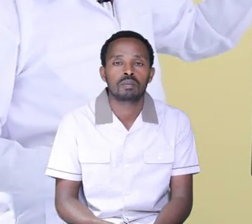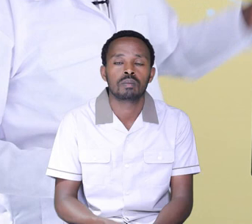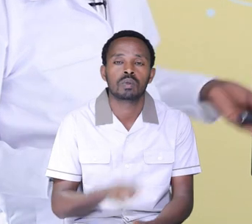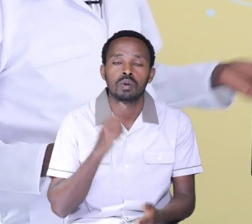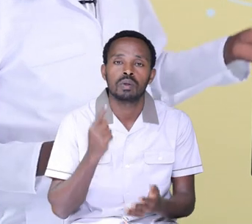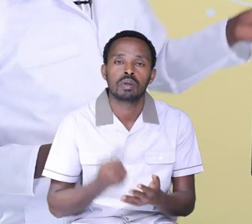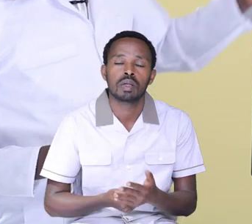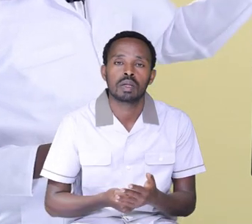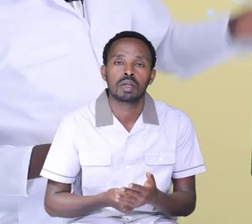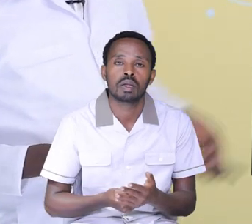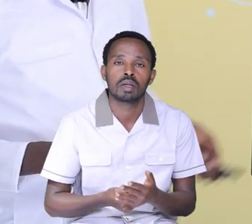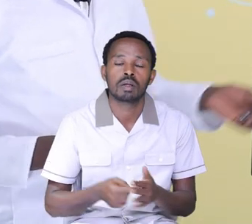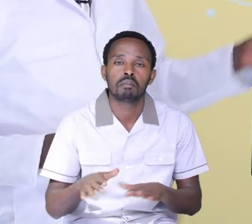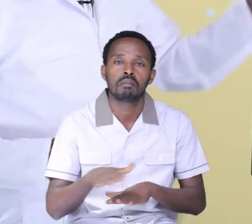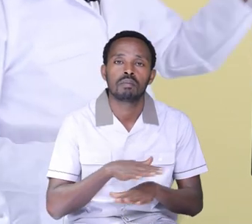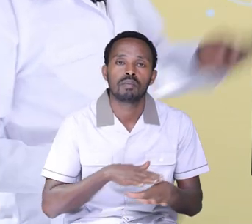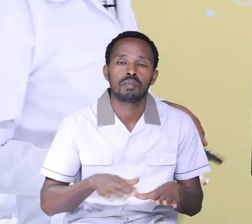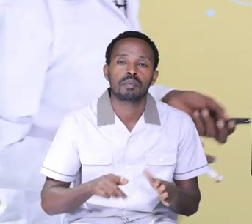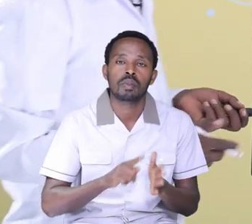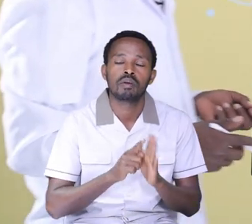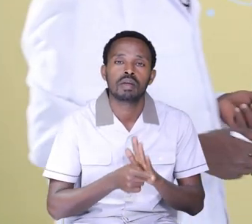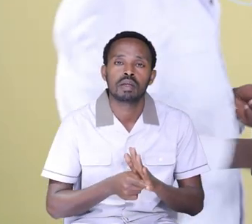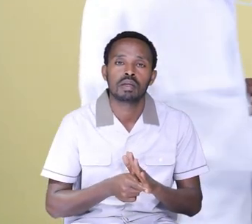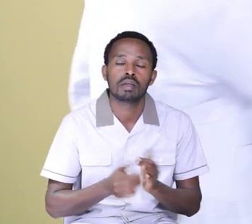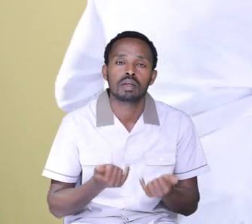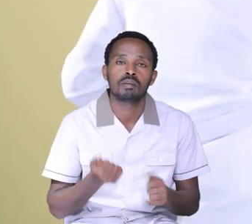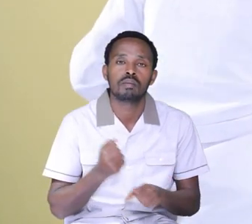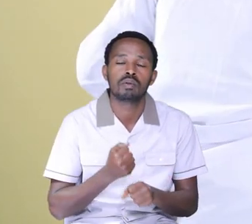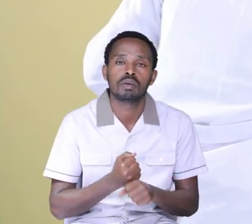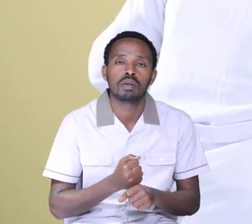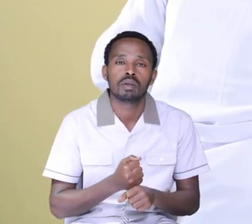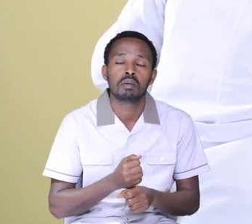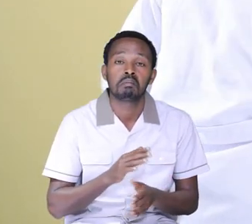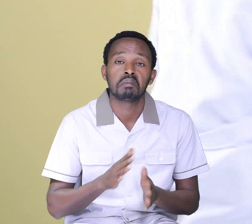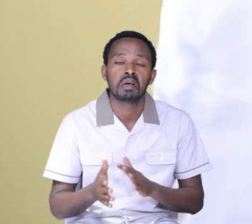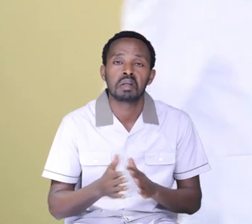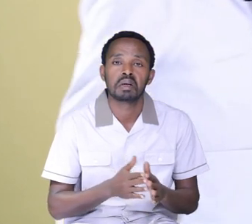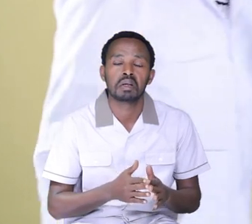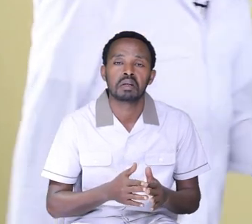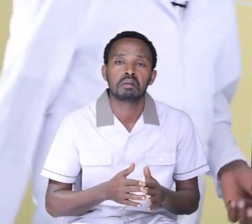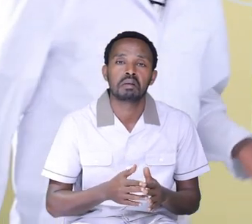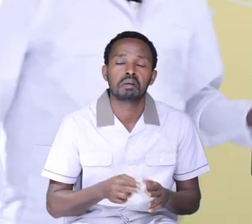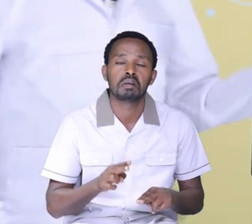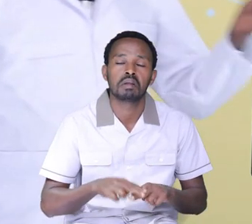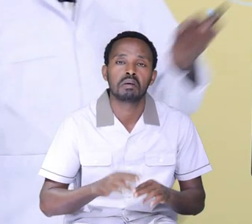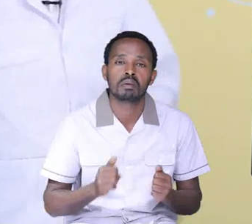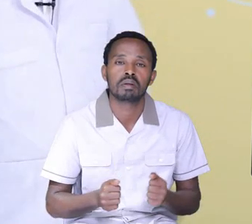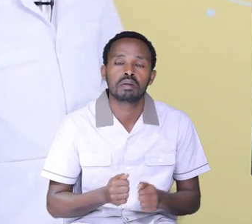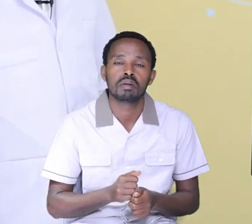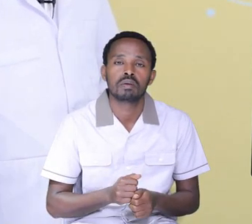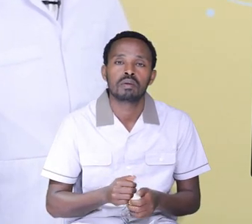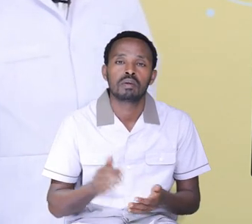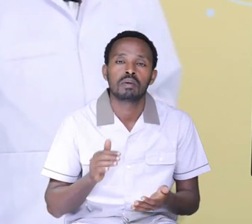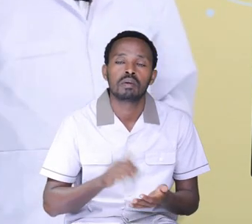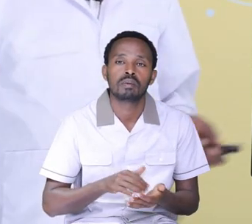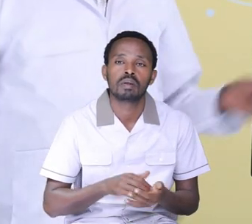kanaf iddo kanarra fakenya mojenne bifakanan taundanda achuda afuri lamatuqa shan irdebitani